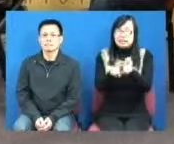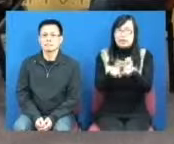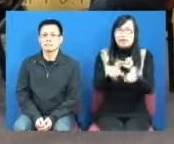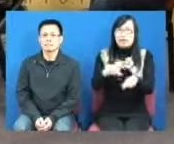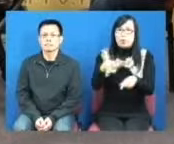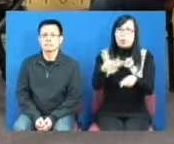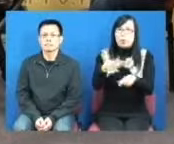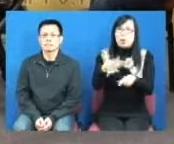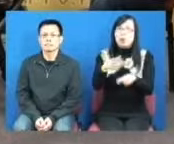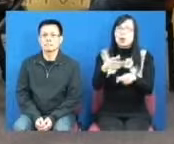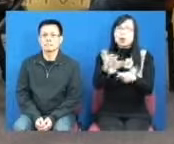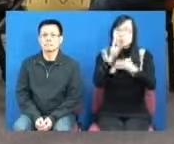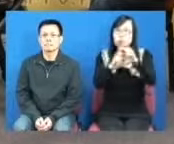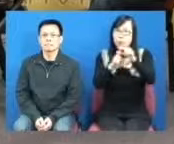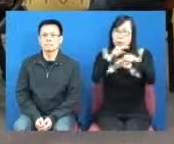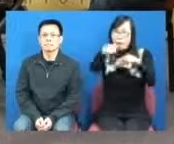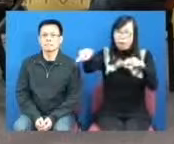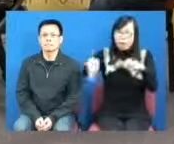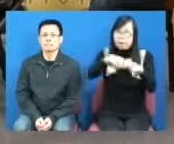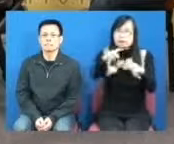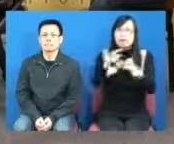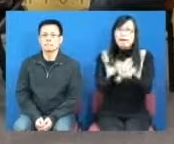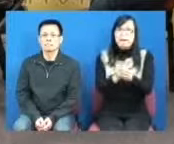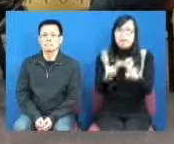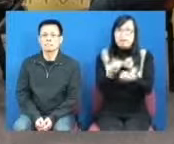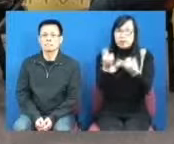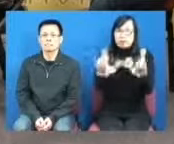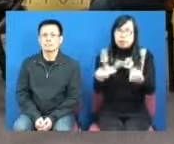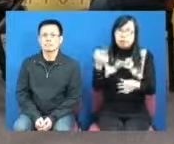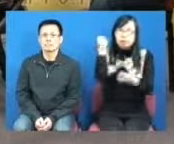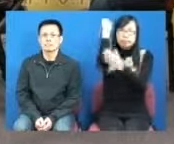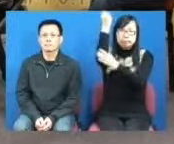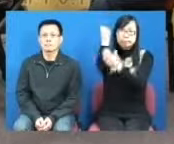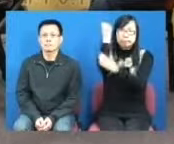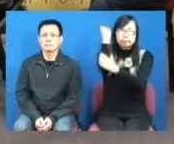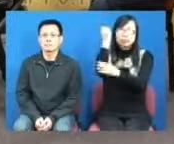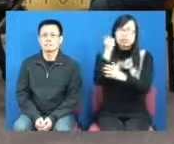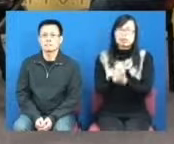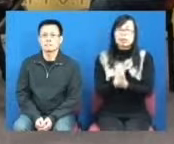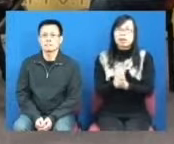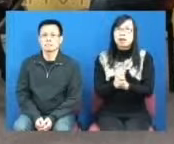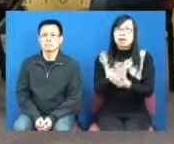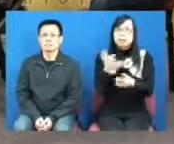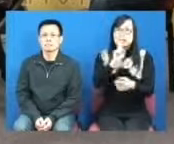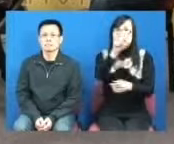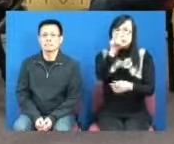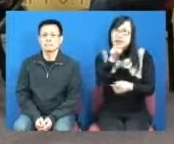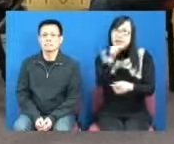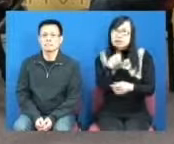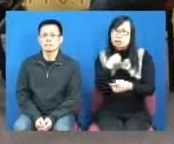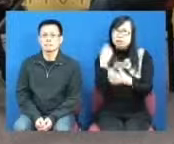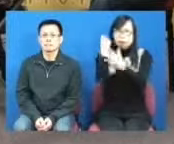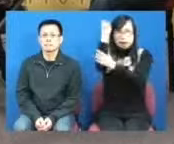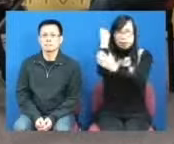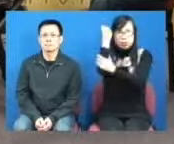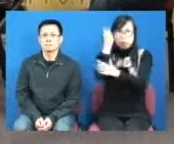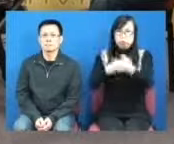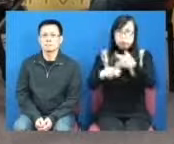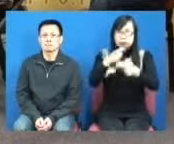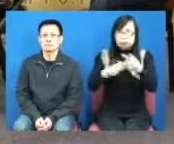喆打花園3時集合反對財政預算案為何要反對財政預算案我相信你也有